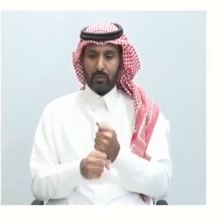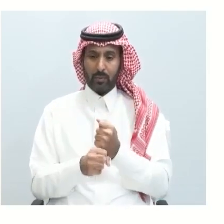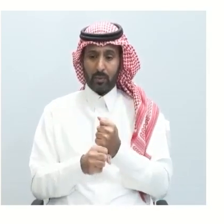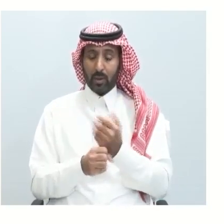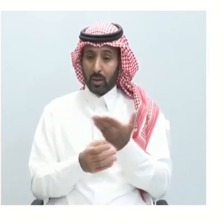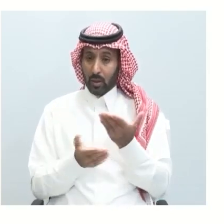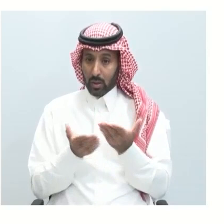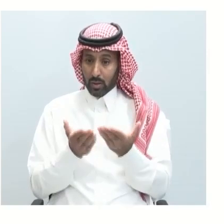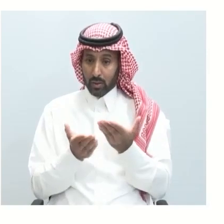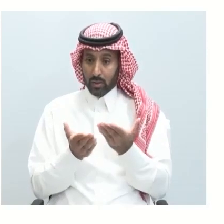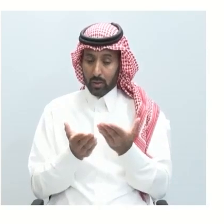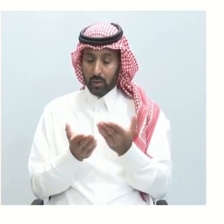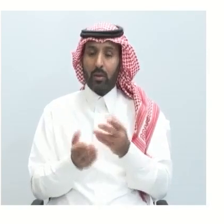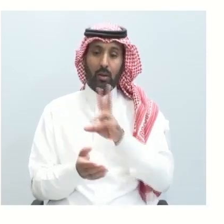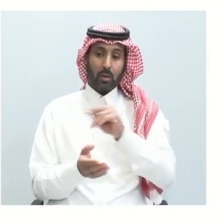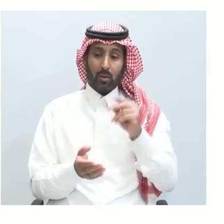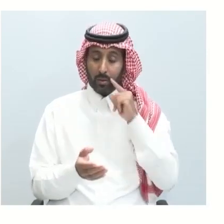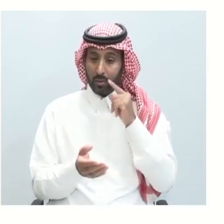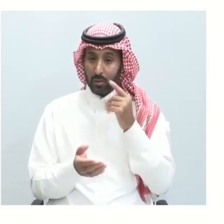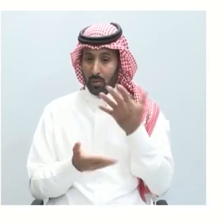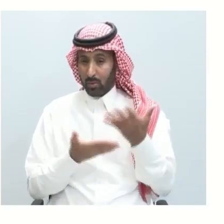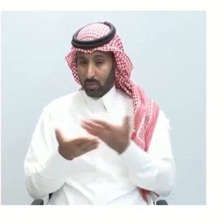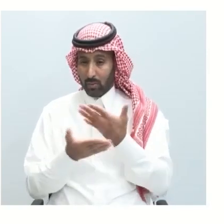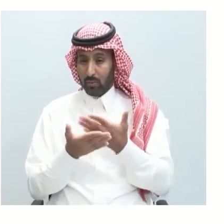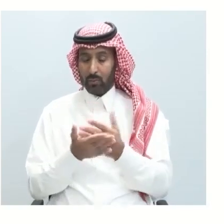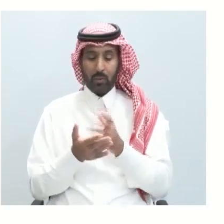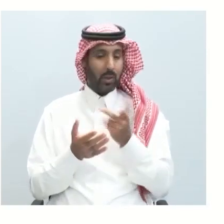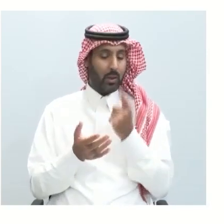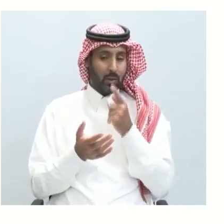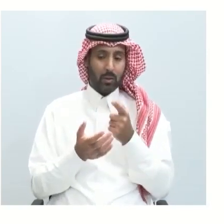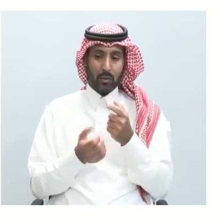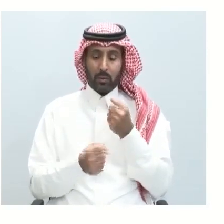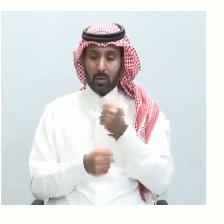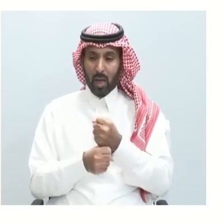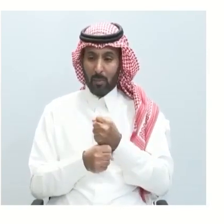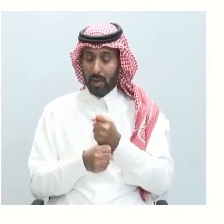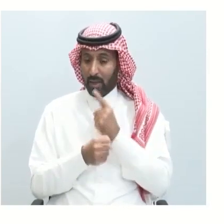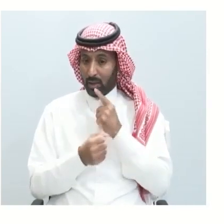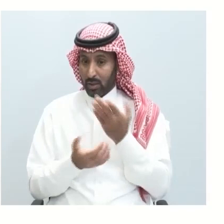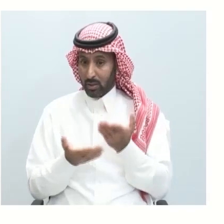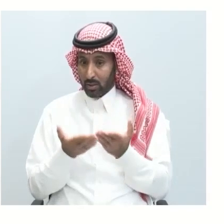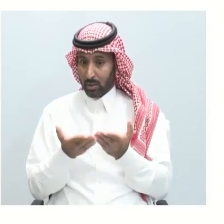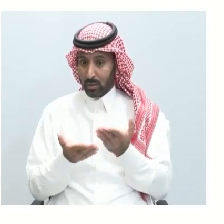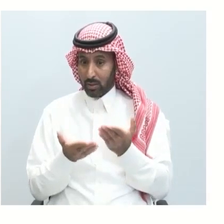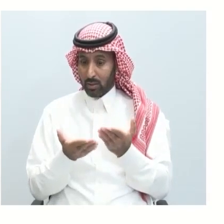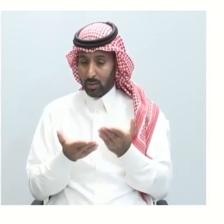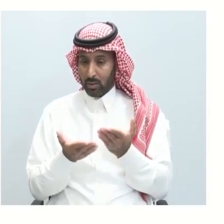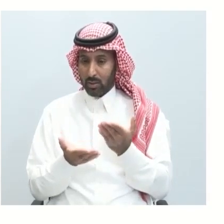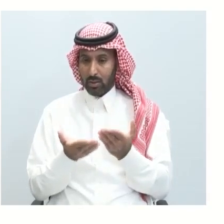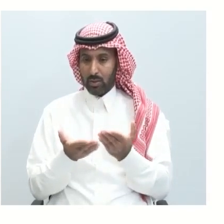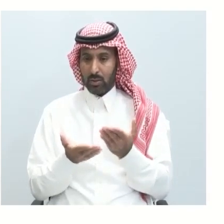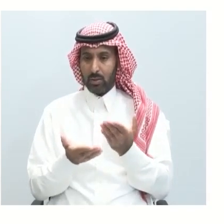تحدد هل التفاعل متجانس ام غير متجانس قلنا كيف عن طريق مراقبه الحاله الفيزيائيه اذا حتى